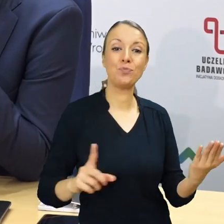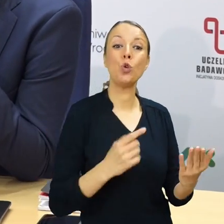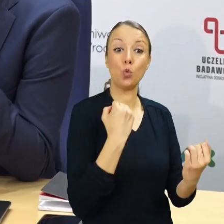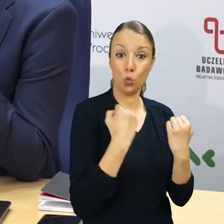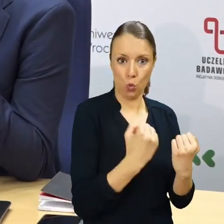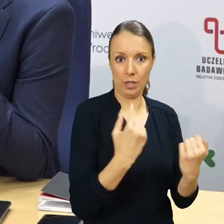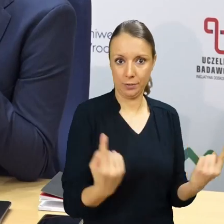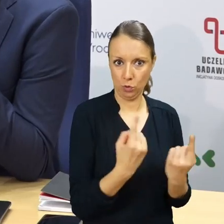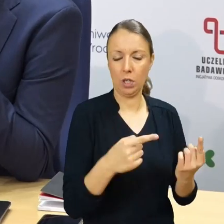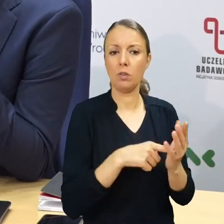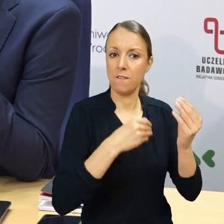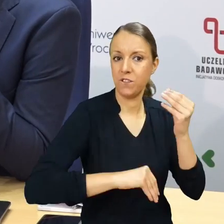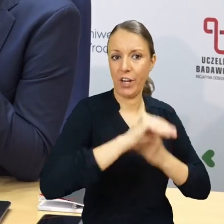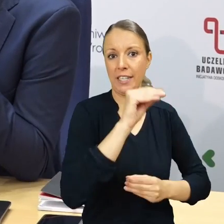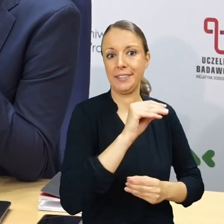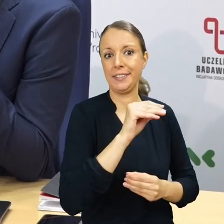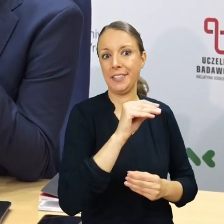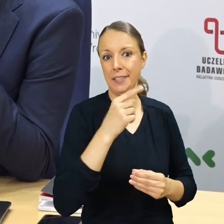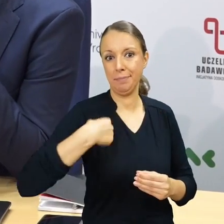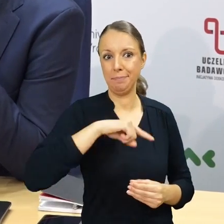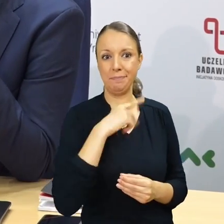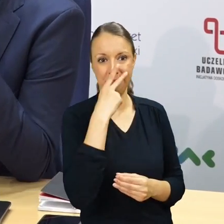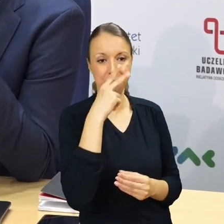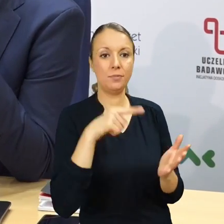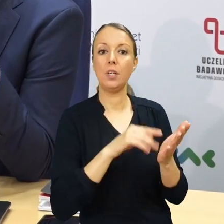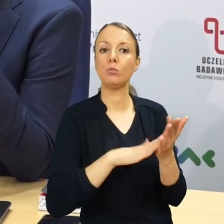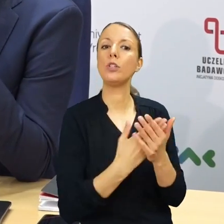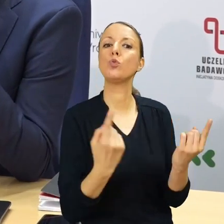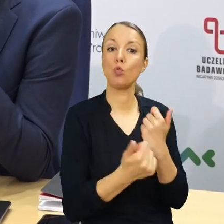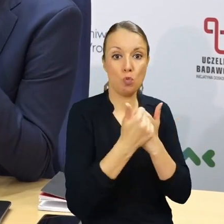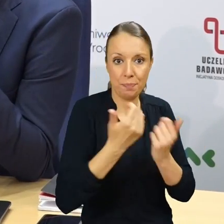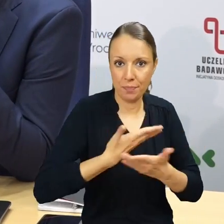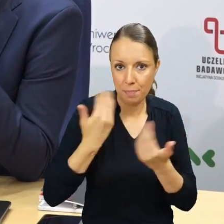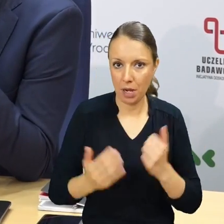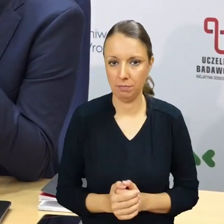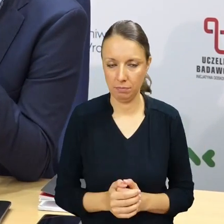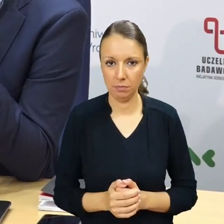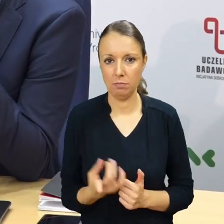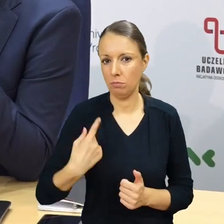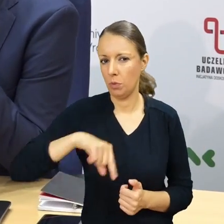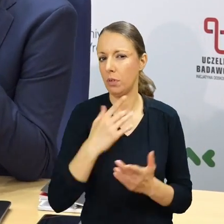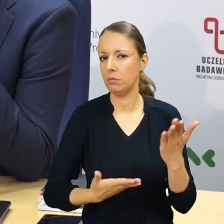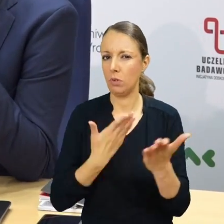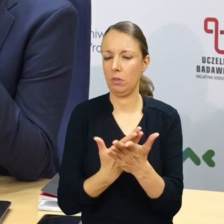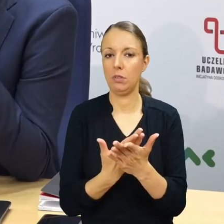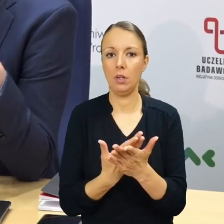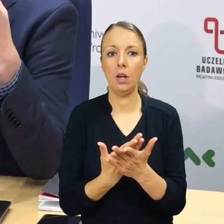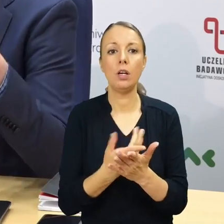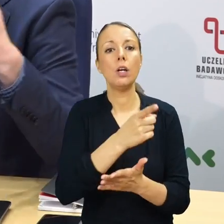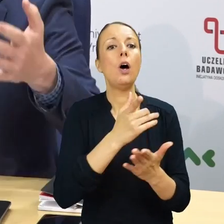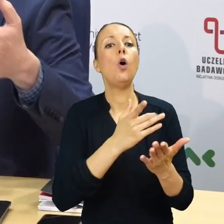częściej spotykana, to jest taka, w której nie ma dokumentu. Nie ma dokumentu, ponieważ my wnioskujemy nie o to, żeby służba dała